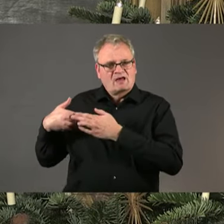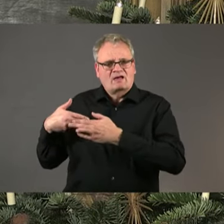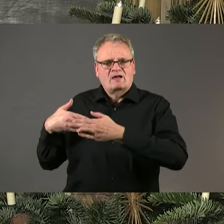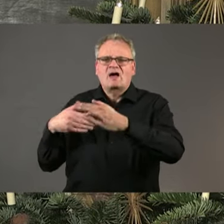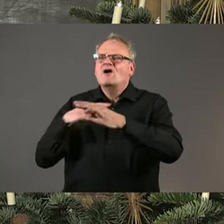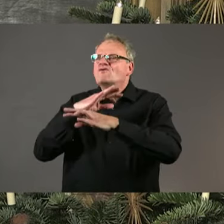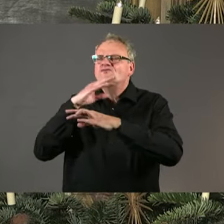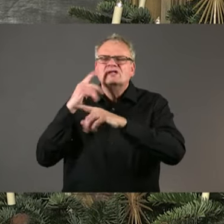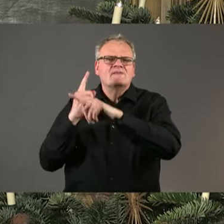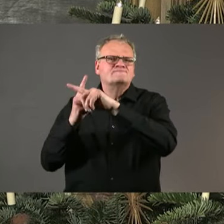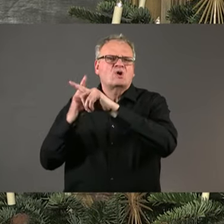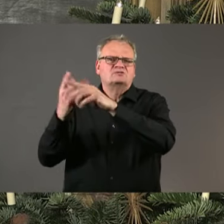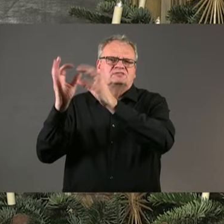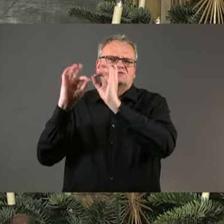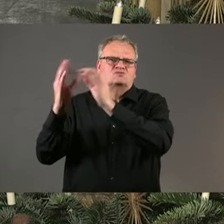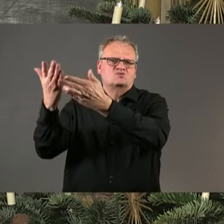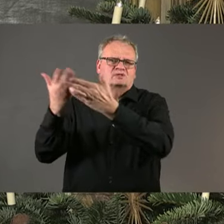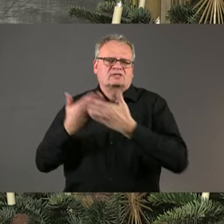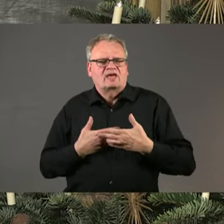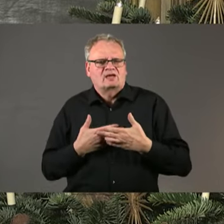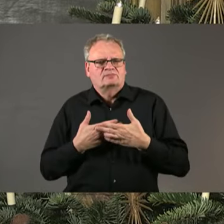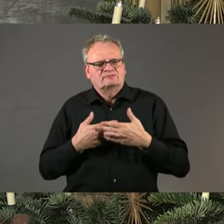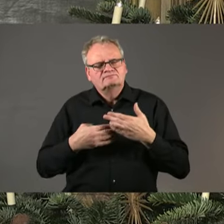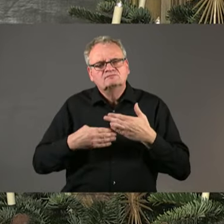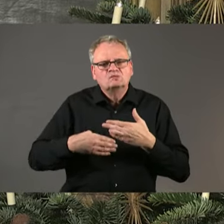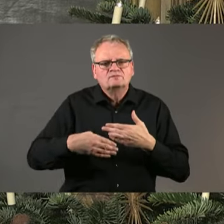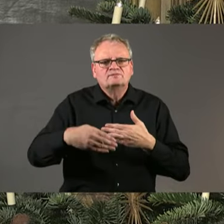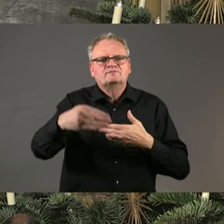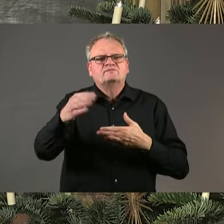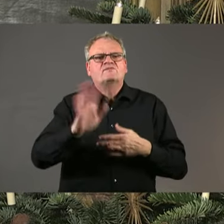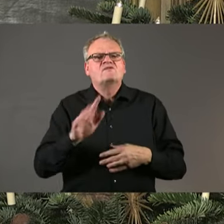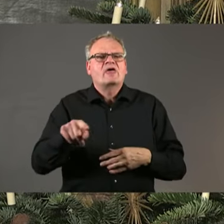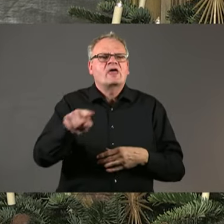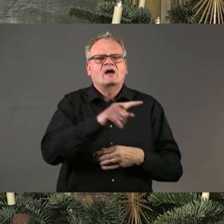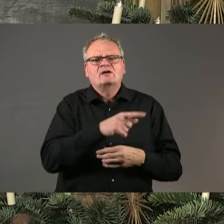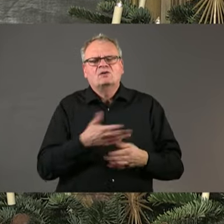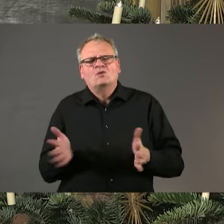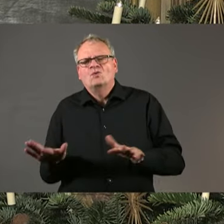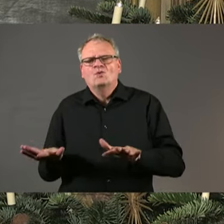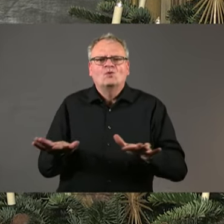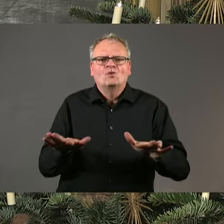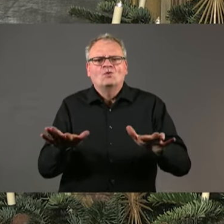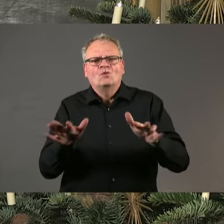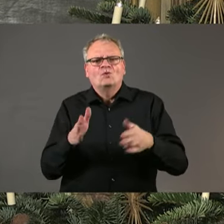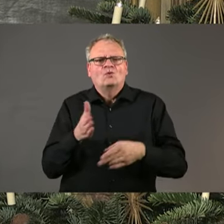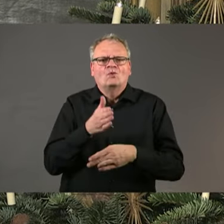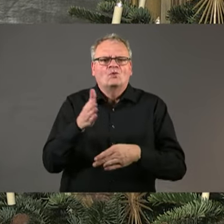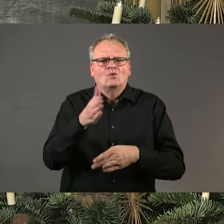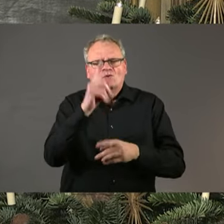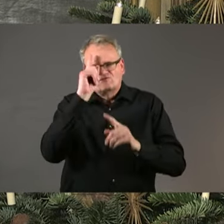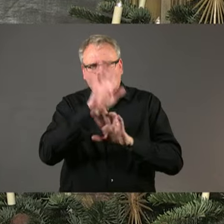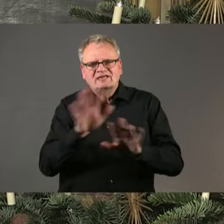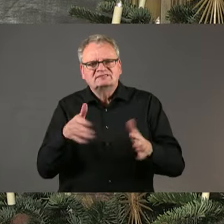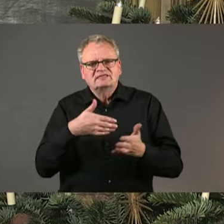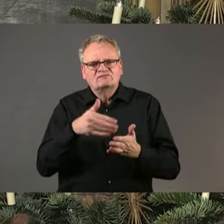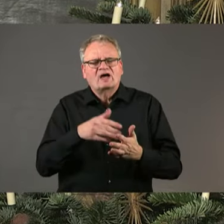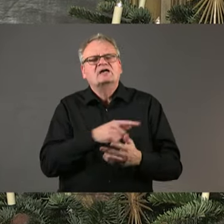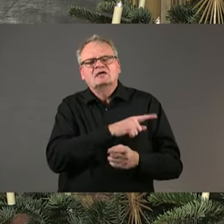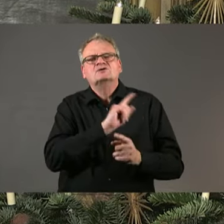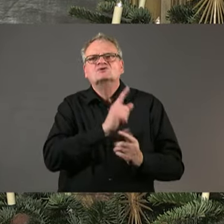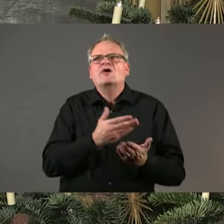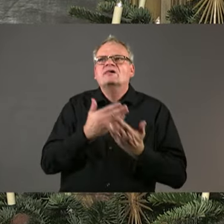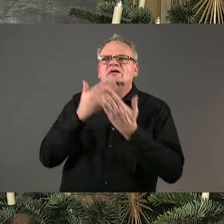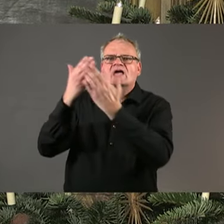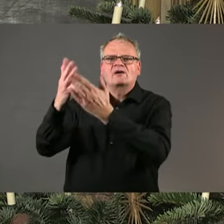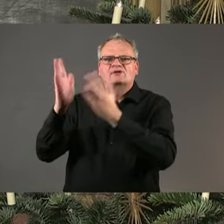hast du mir gegeben? Ich bitte für alle, denen der Weitblick und die Zuversicht noch nicht gegeben ist, dass sie auf dich vertrauen